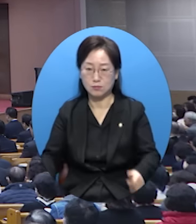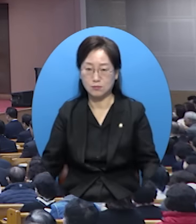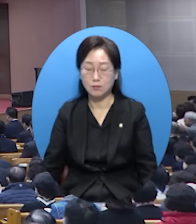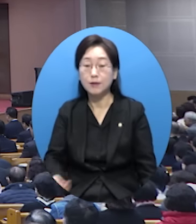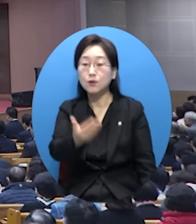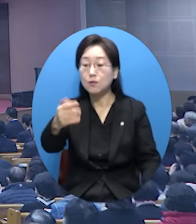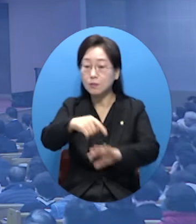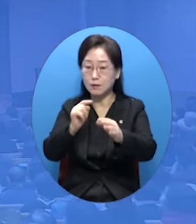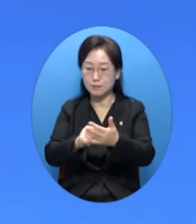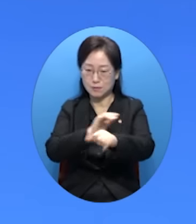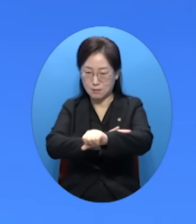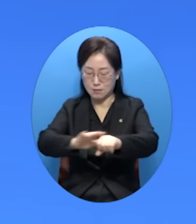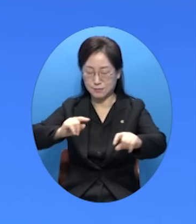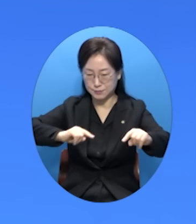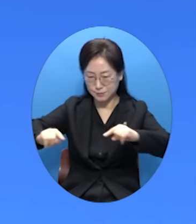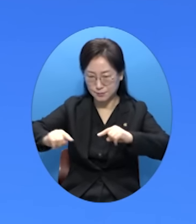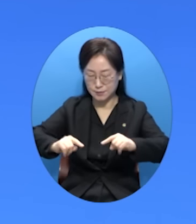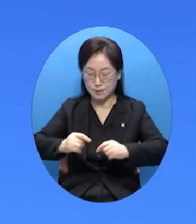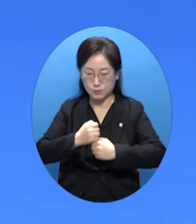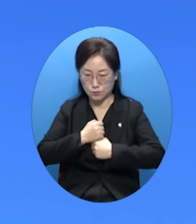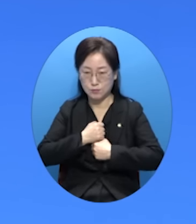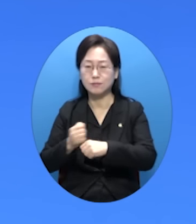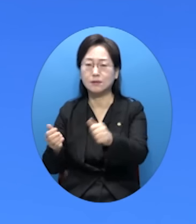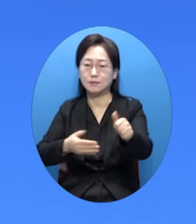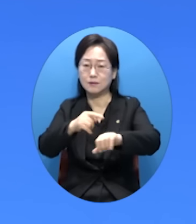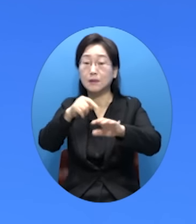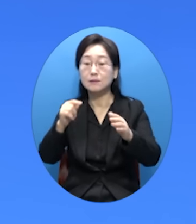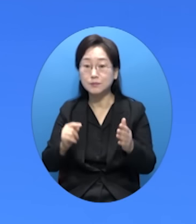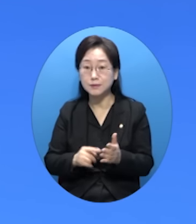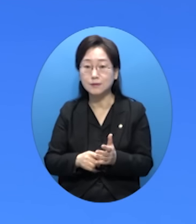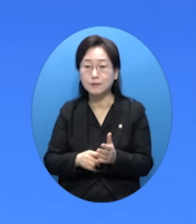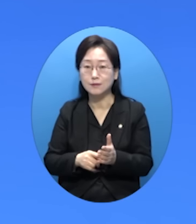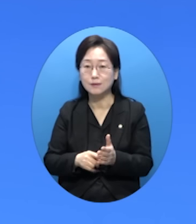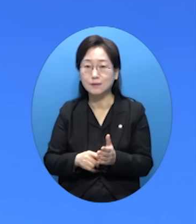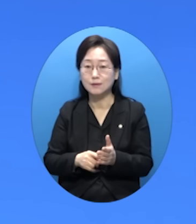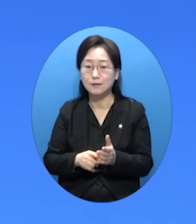여러분 마음을 잘 다스려야 됩니다. 여러분 마음이 그냥